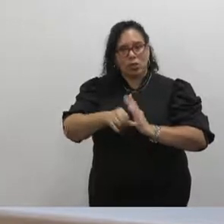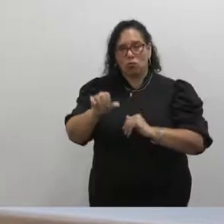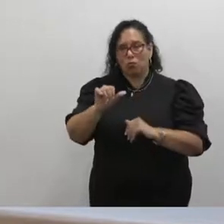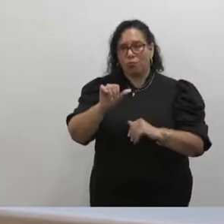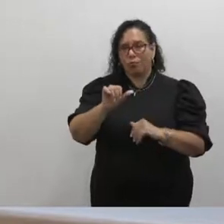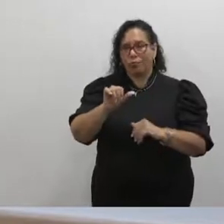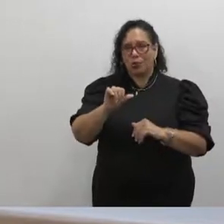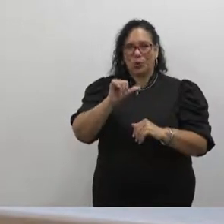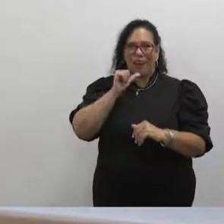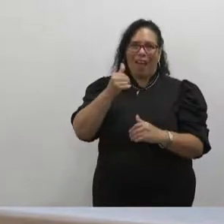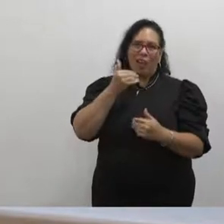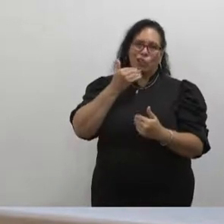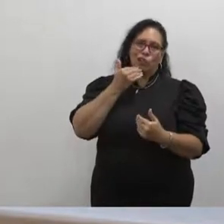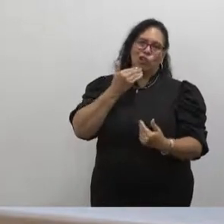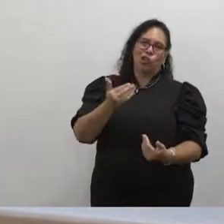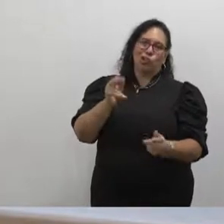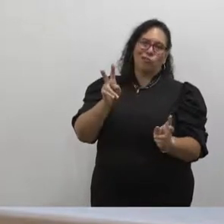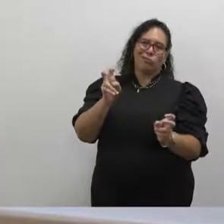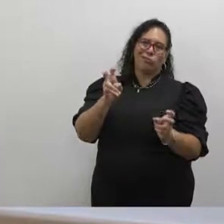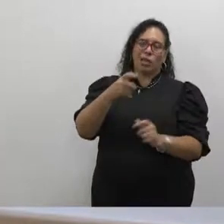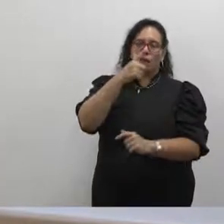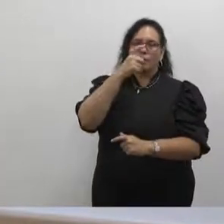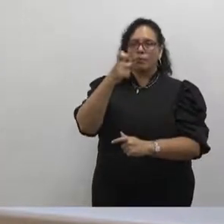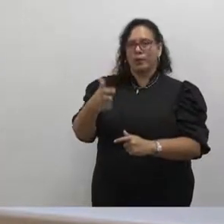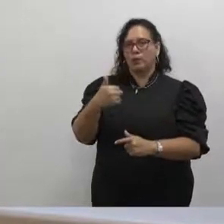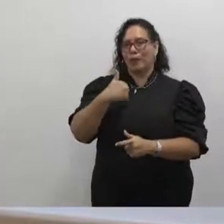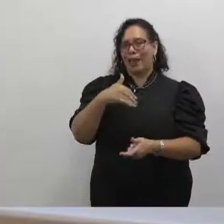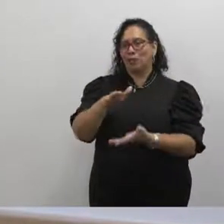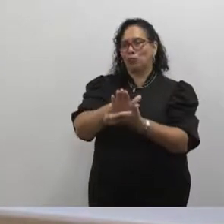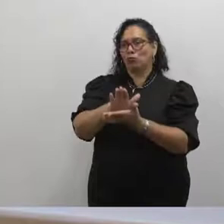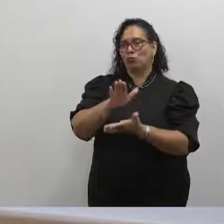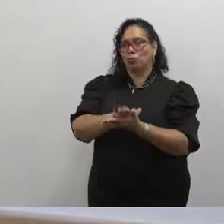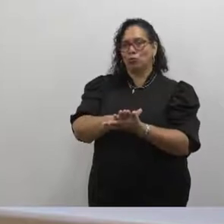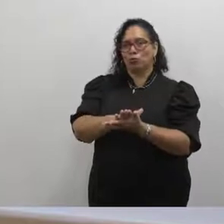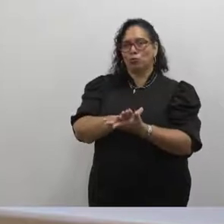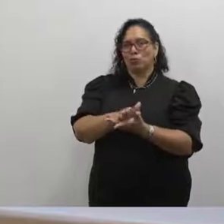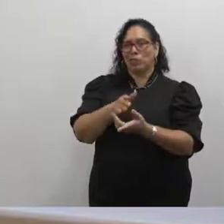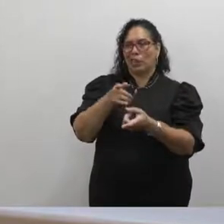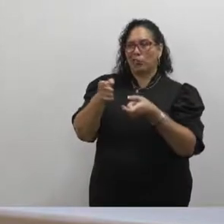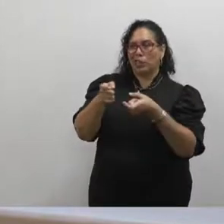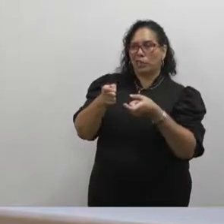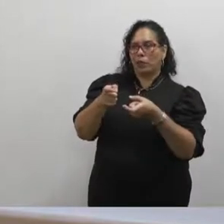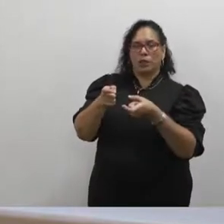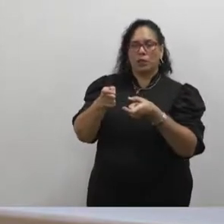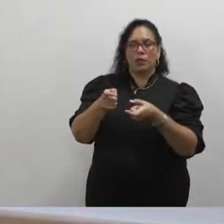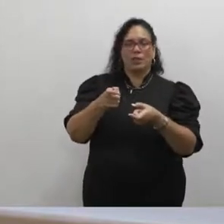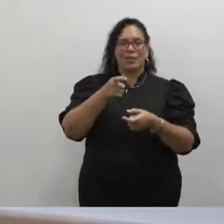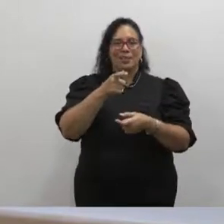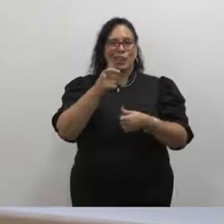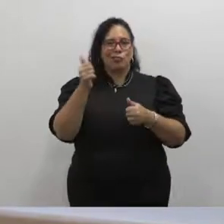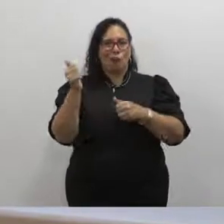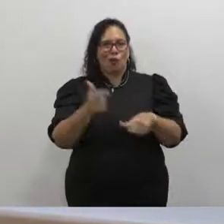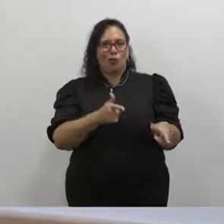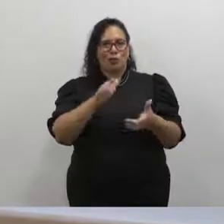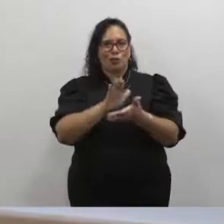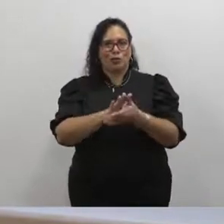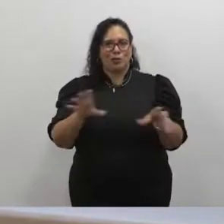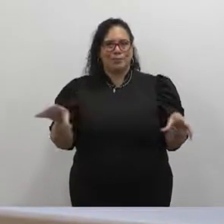tên là đây ông bị phun sát hả na phun là sát nấng bằng hai anh ta dương trời ta chơi như mày sờ